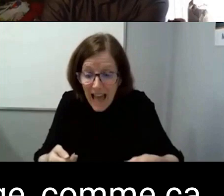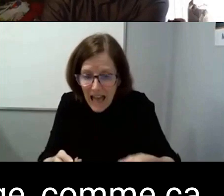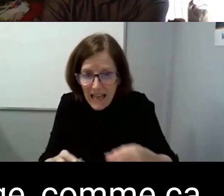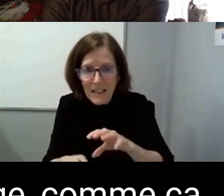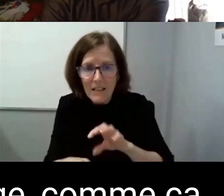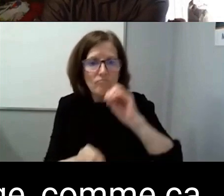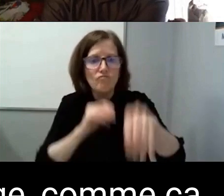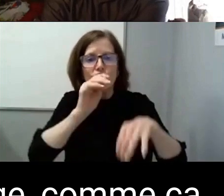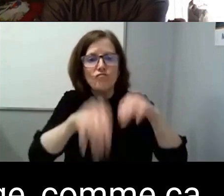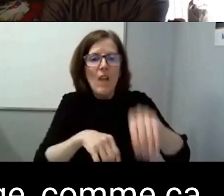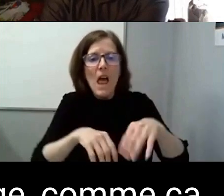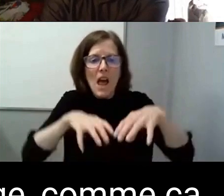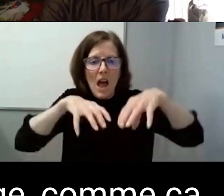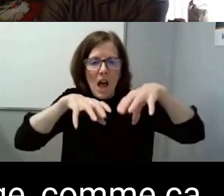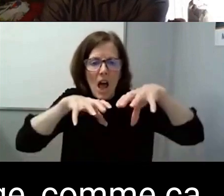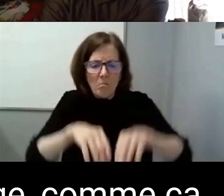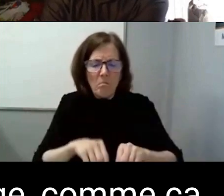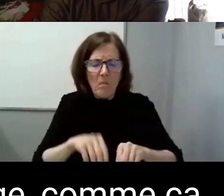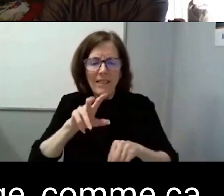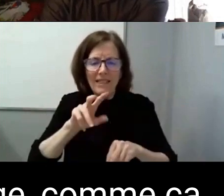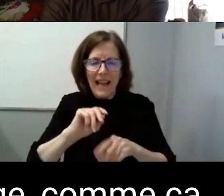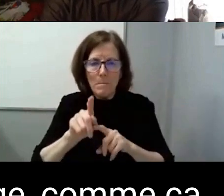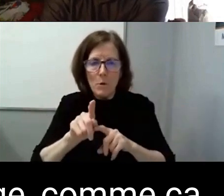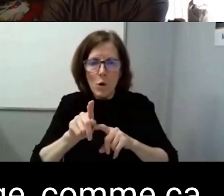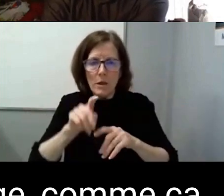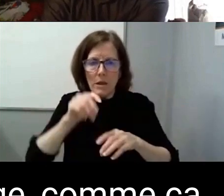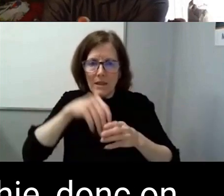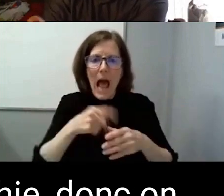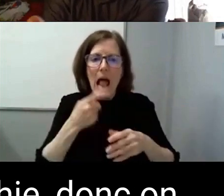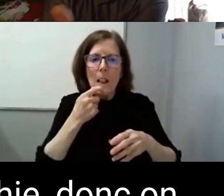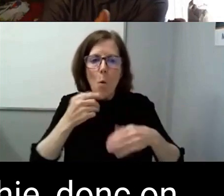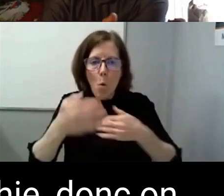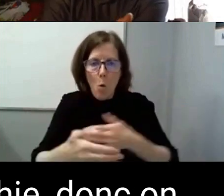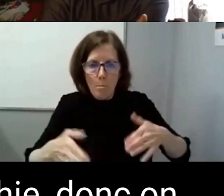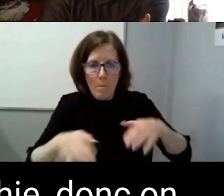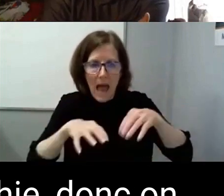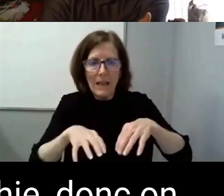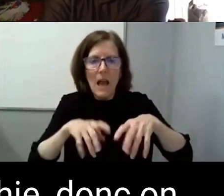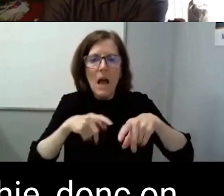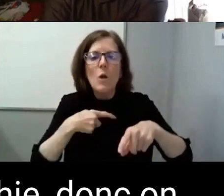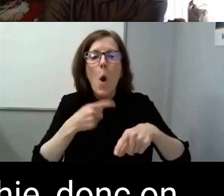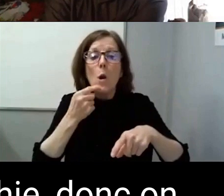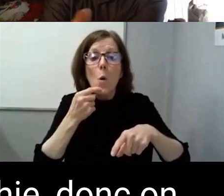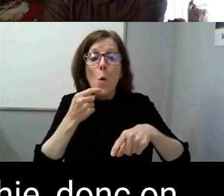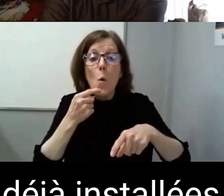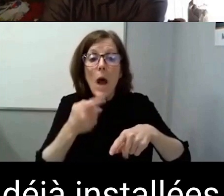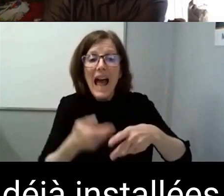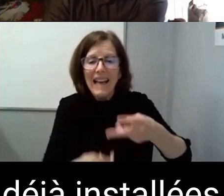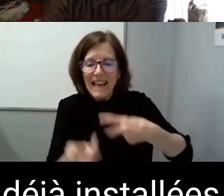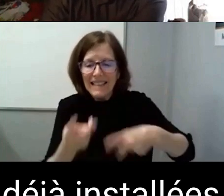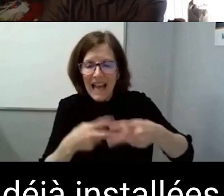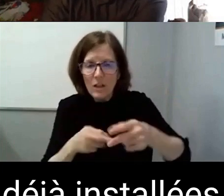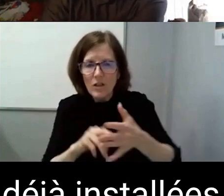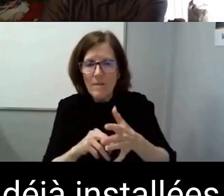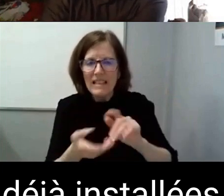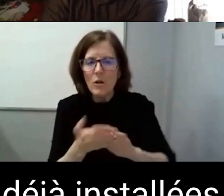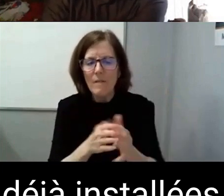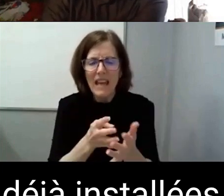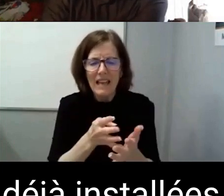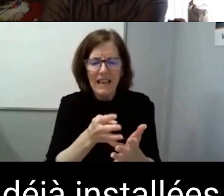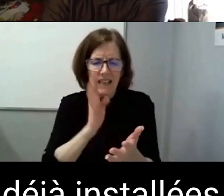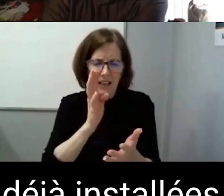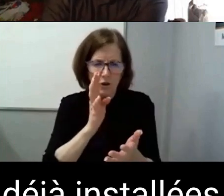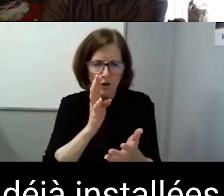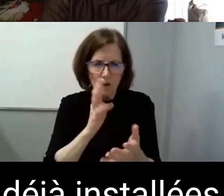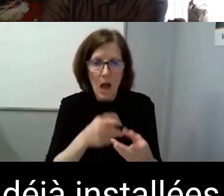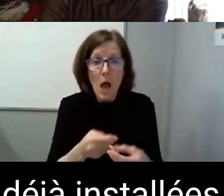environ 30 minutes. Par la suite, l'eau de lavage, comme ça, de rinçage, est une eau qui est un peu enrichie, donc on peut la donner aux plantes, aux